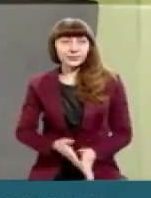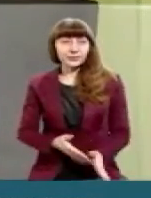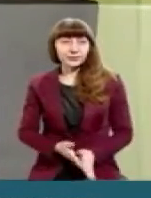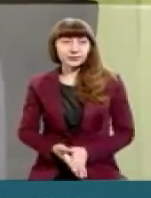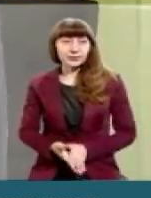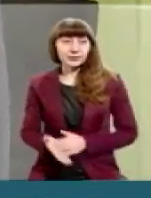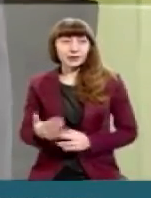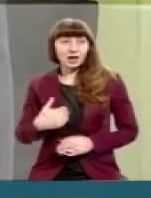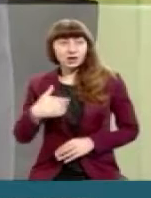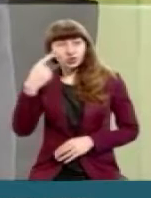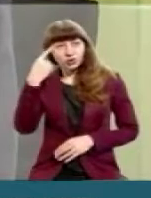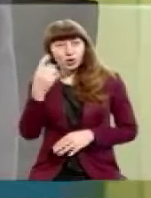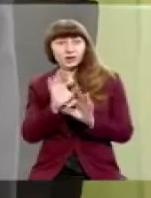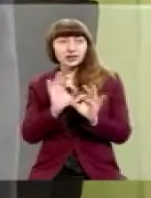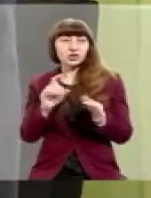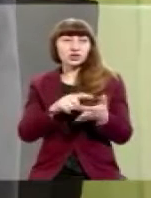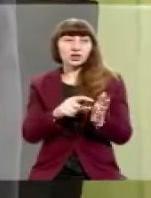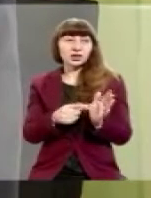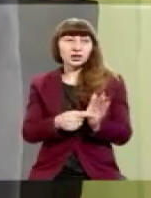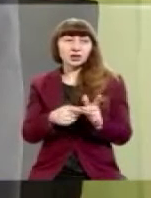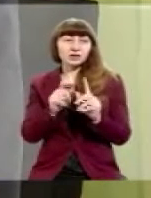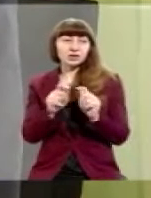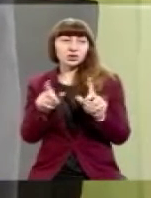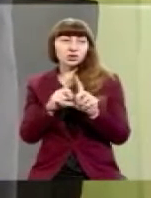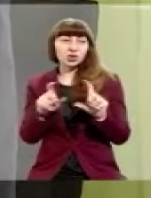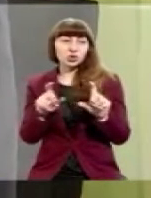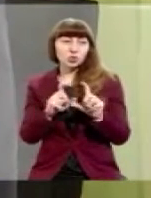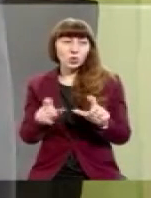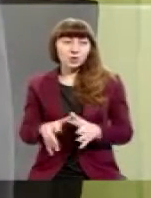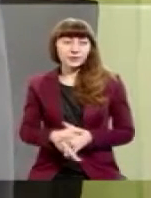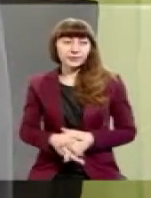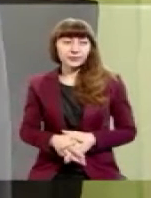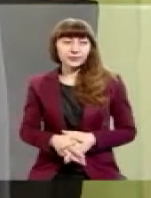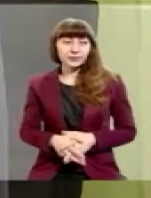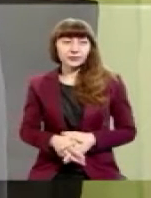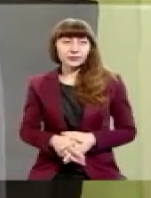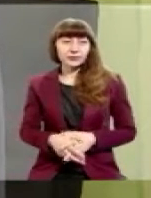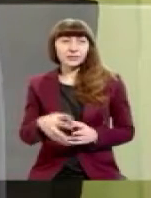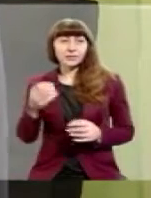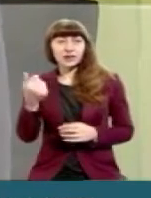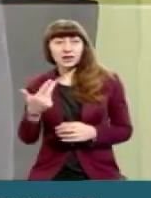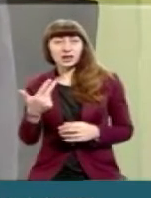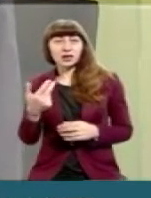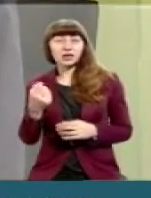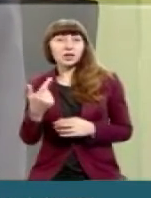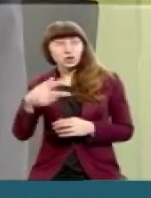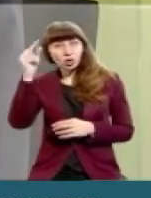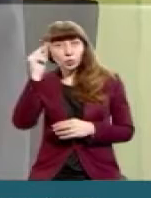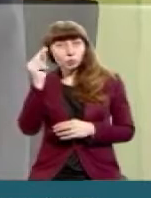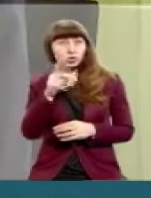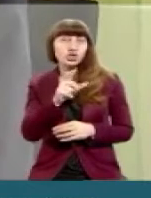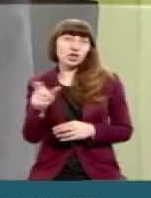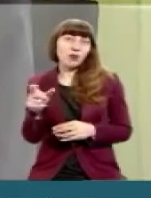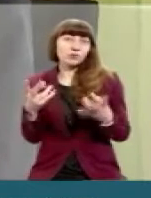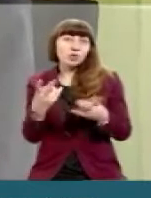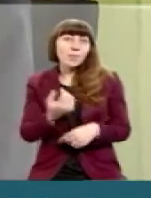считаю, это прекрасный кабинет, прекрасное открытие для нашей школы, потому что некоторым ученикам иногда требуется поддержка